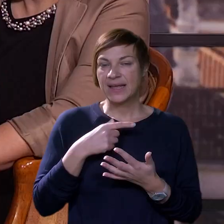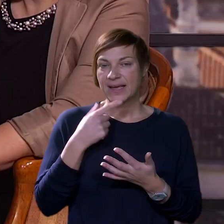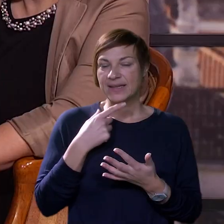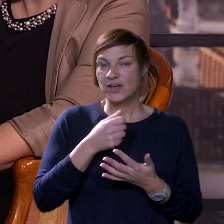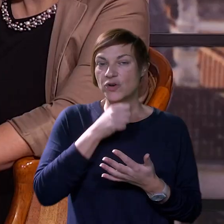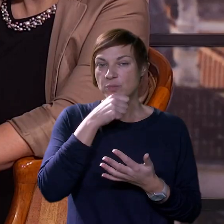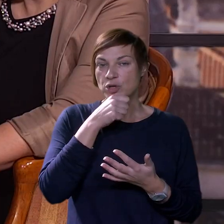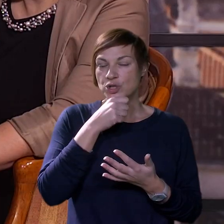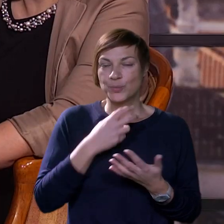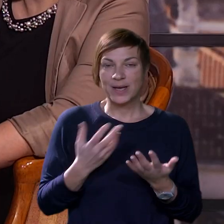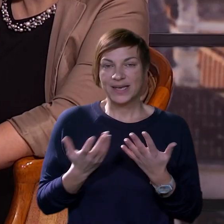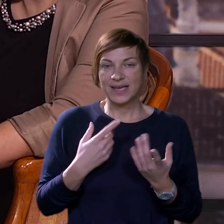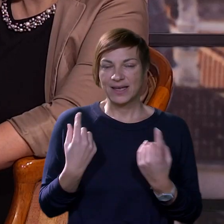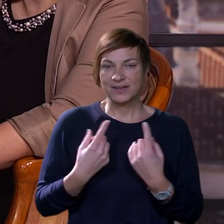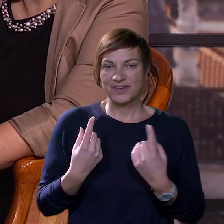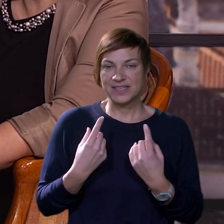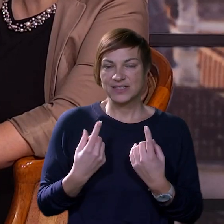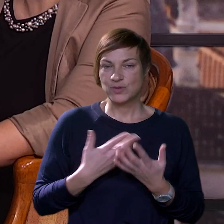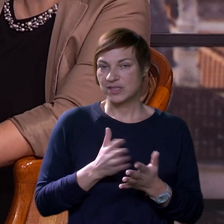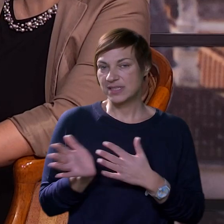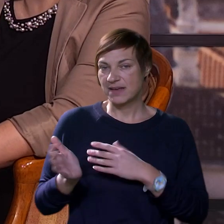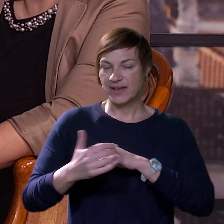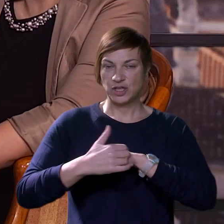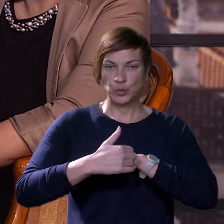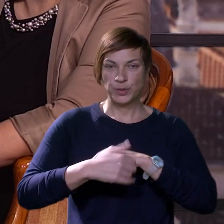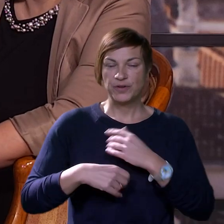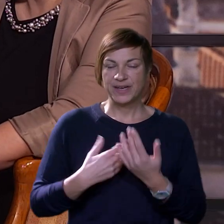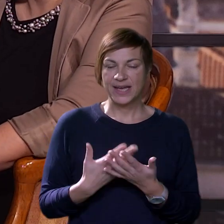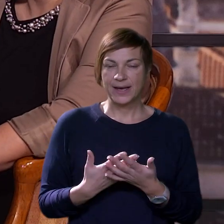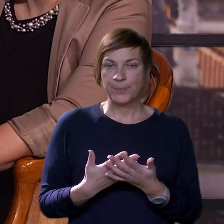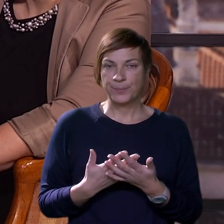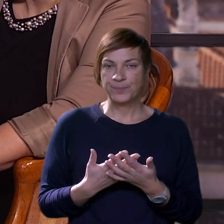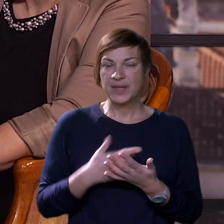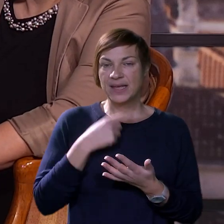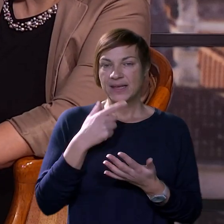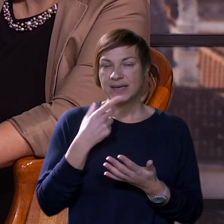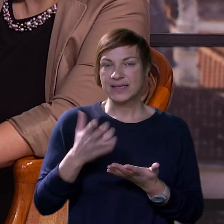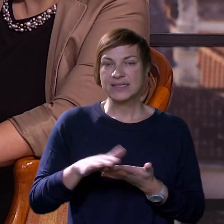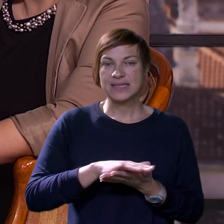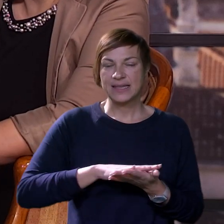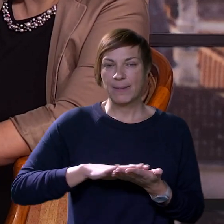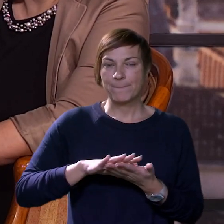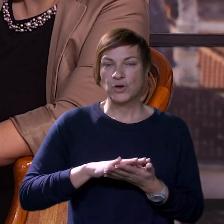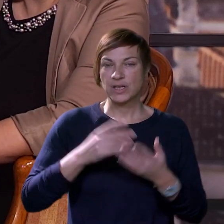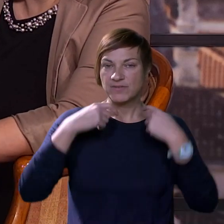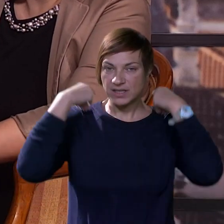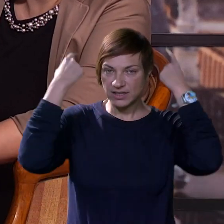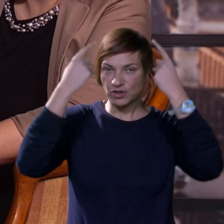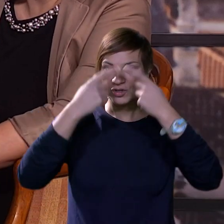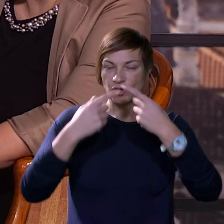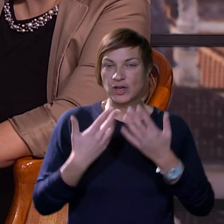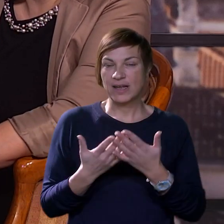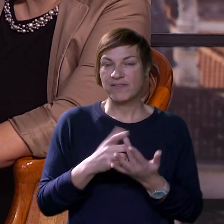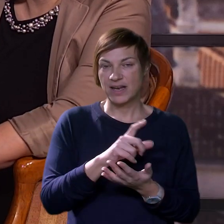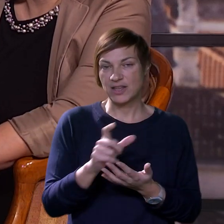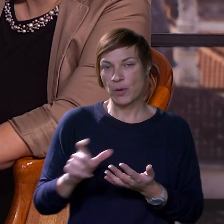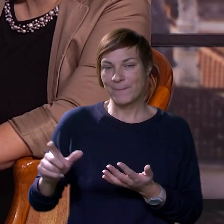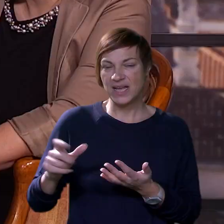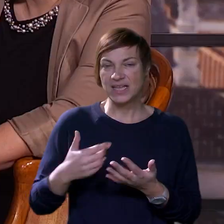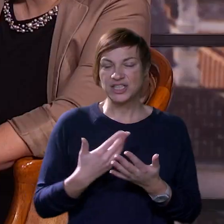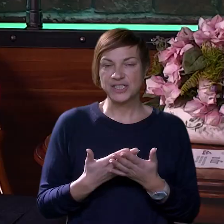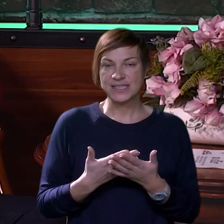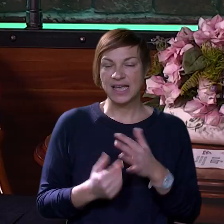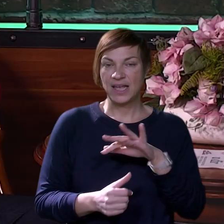Kada govorimo o županiji, kakva je situacija van Dubrovnika? Rekli ste da pokrivate od Konavala do Pelješca. Pokrivamo od Konavala